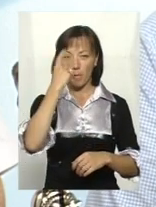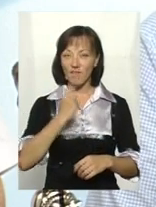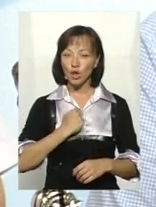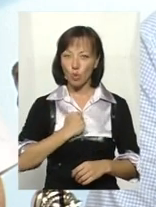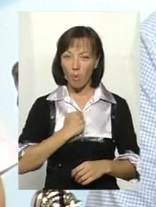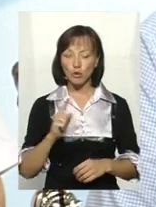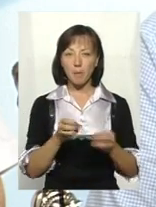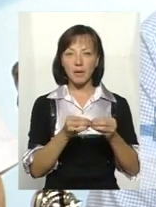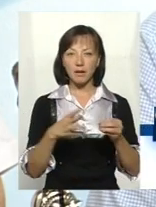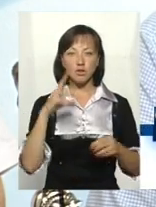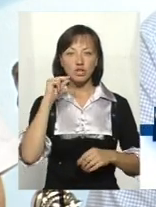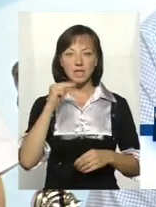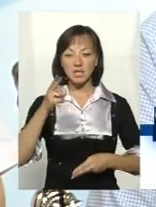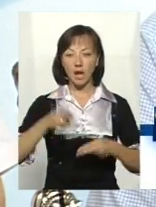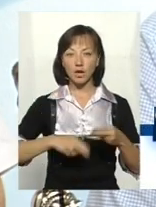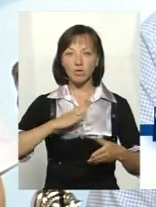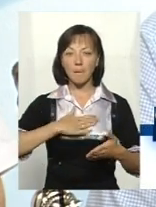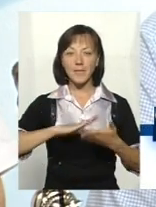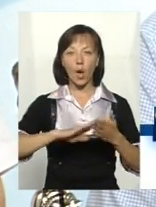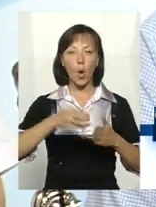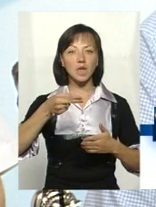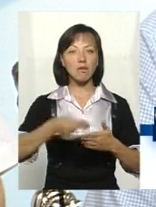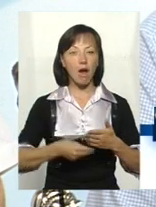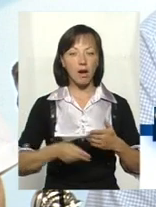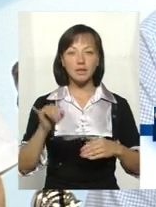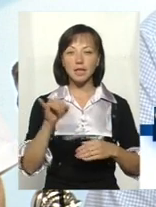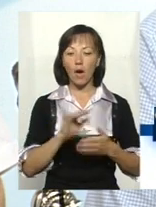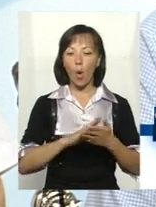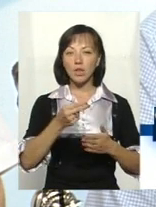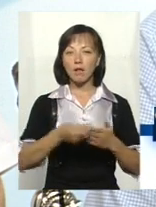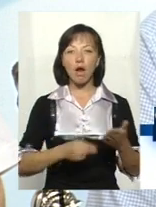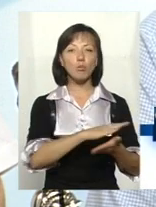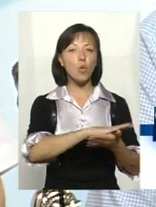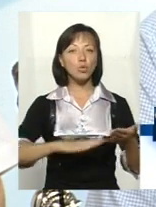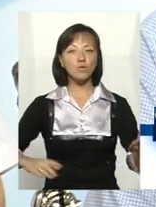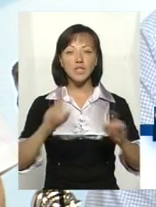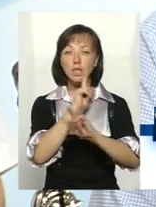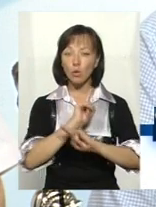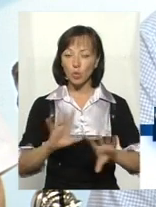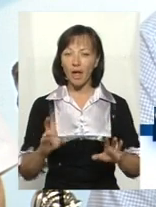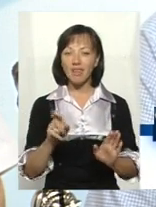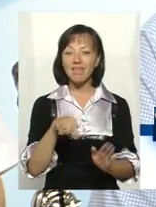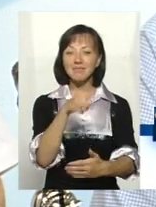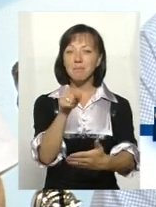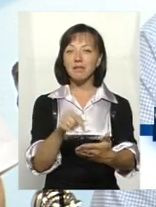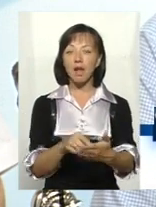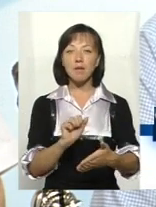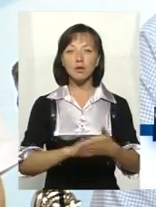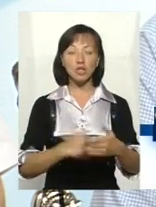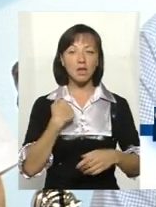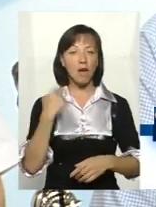що 15 числа закінчується мій контракт і контракт далі продовжуватись не буде. На запитання, яка причина, я